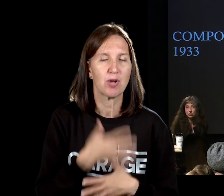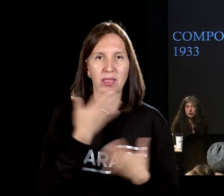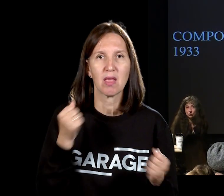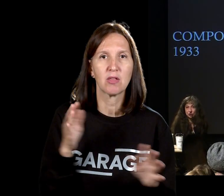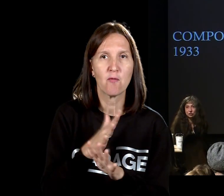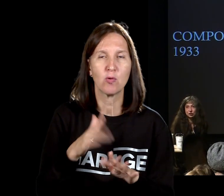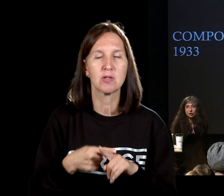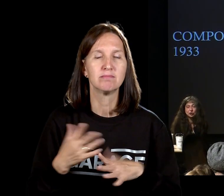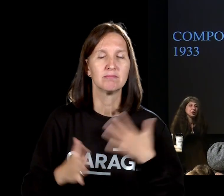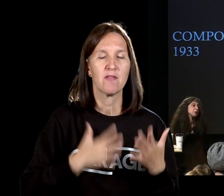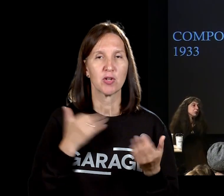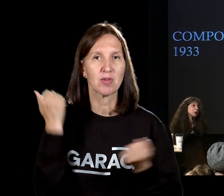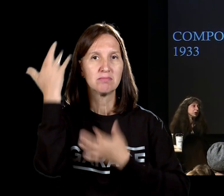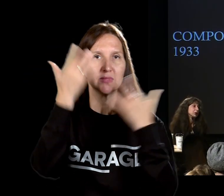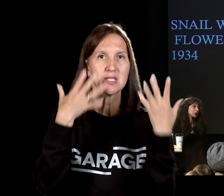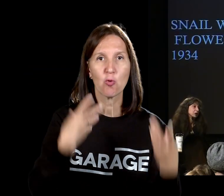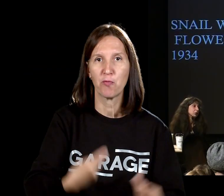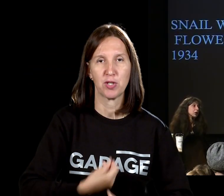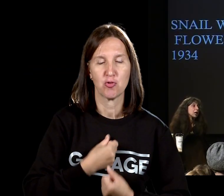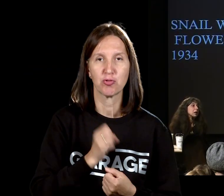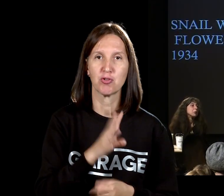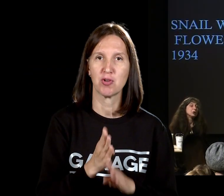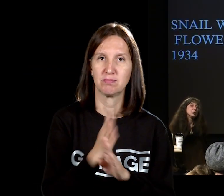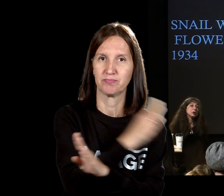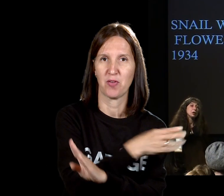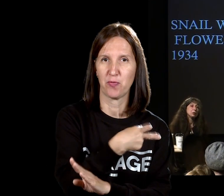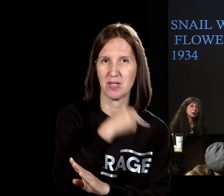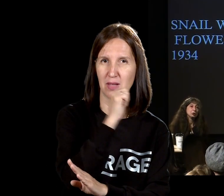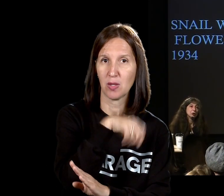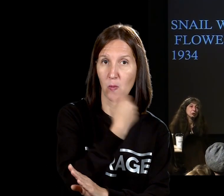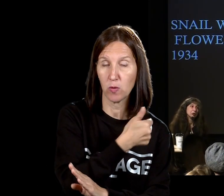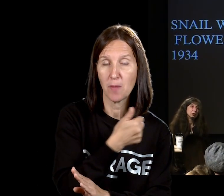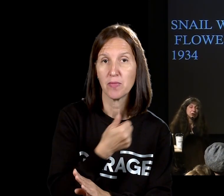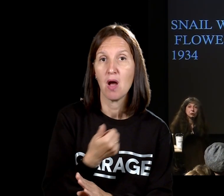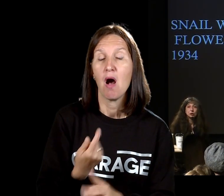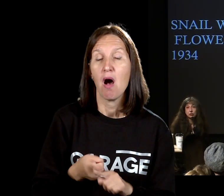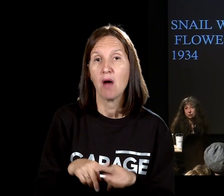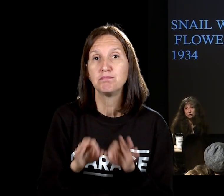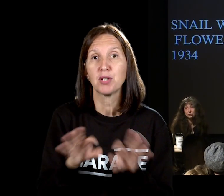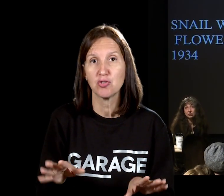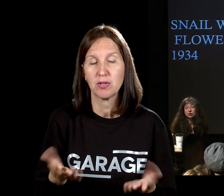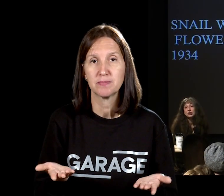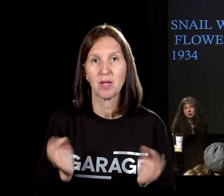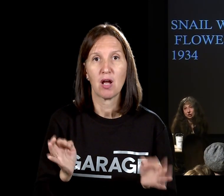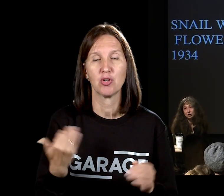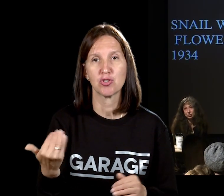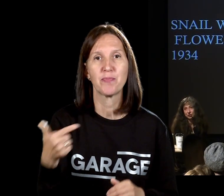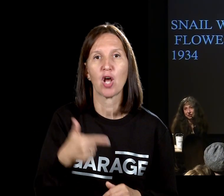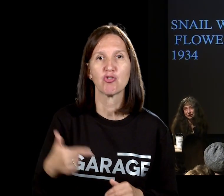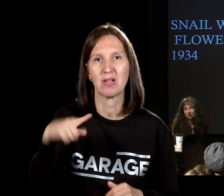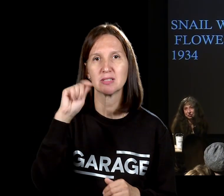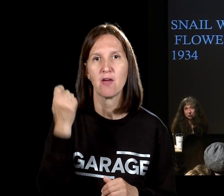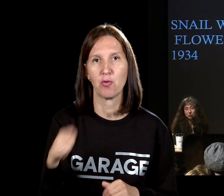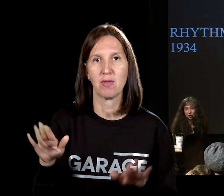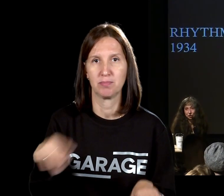воздушной, эйфорической, сновиденческой, чем работа 20-х годов. Происходит как бы это все на фоне гражданской войны в